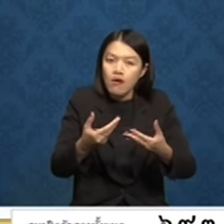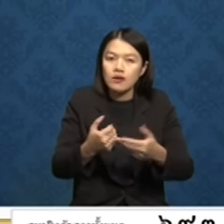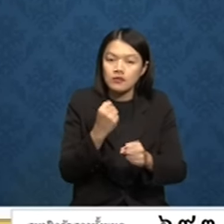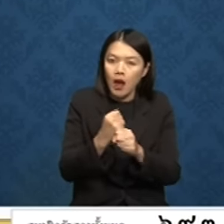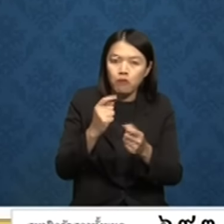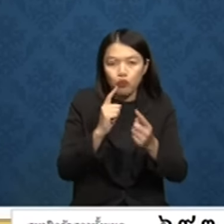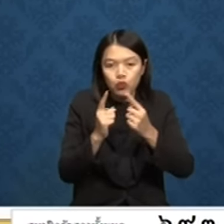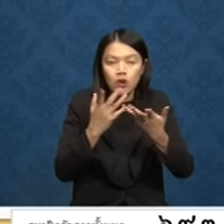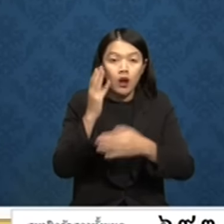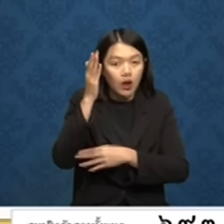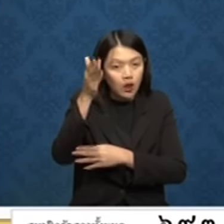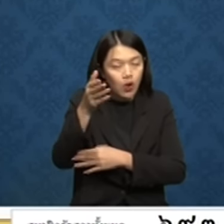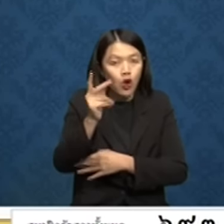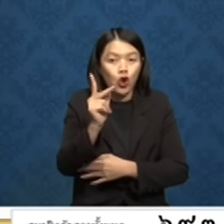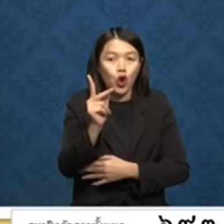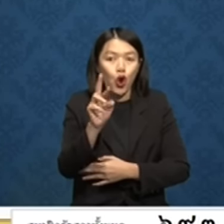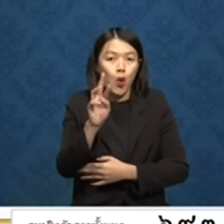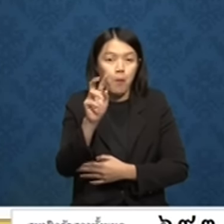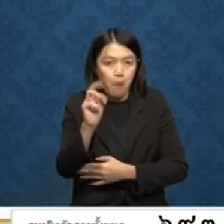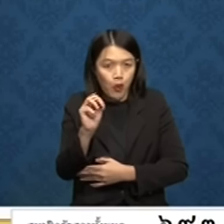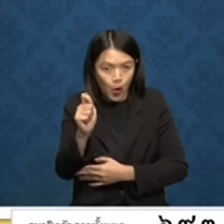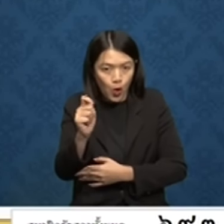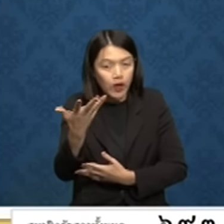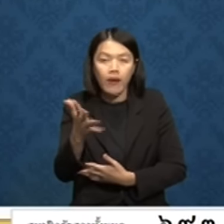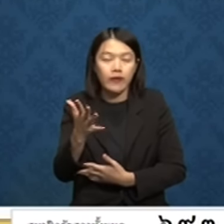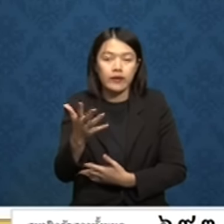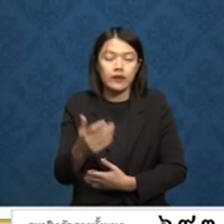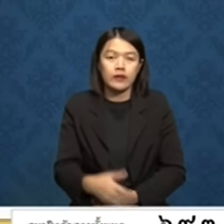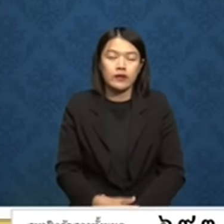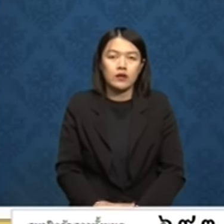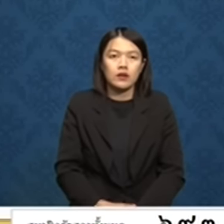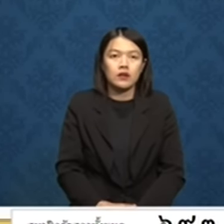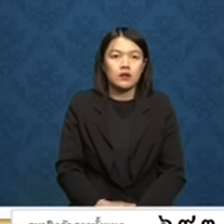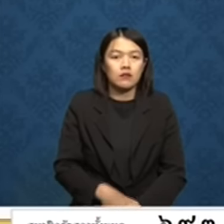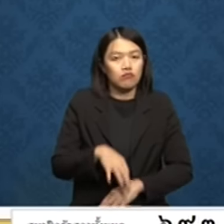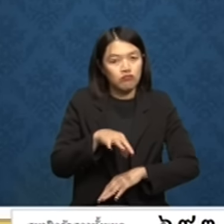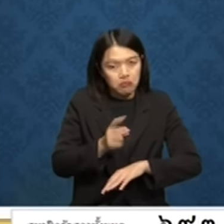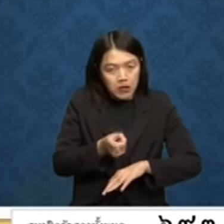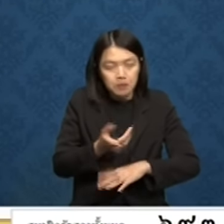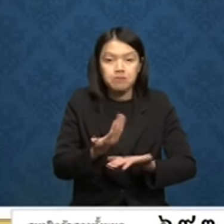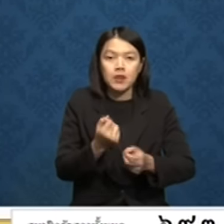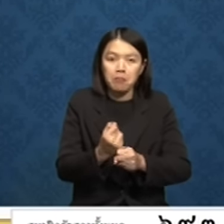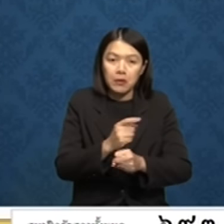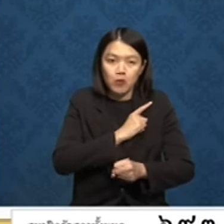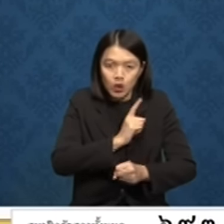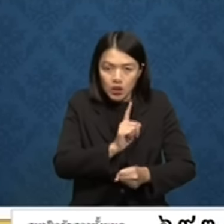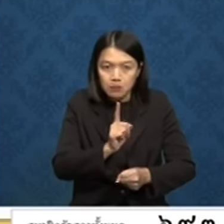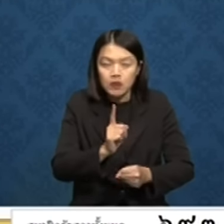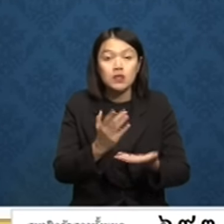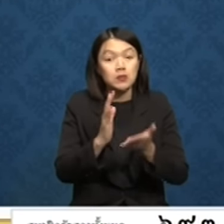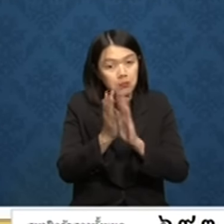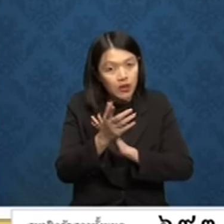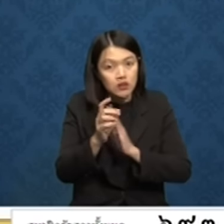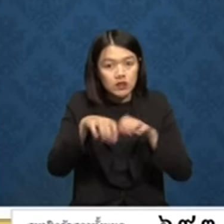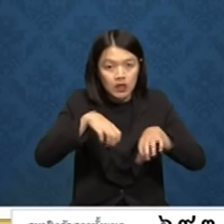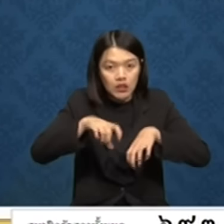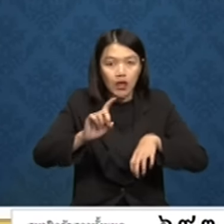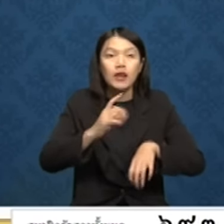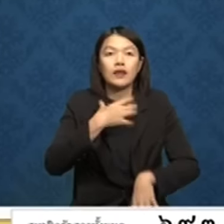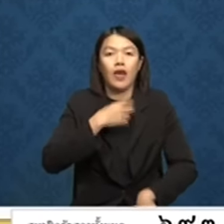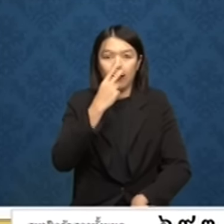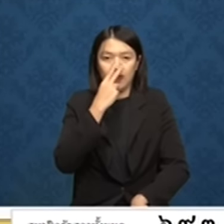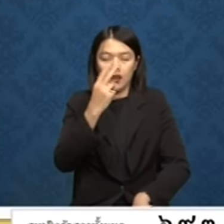เถียงถึงอนาคตของกรมน.กลไกแบบนี้หรือไม่ท่านจะยังยืนอยู่ที่จุดเดิมๆหรือท่านจะเปลี่ยนไปผมอยากเห็น